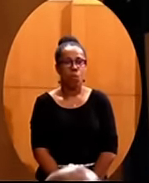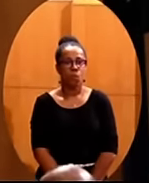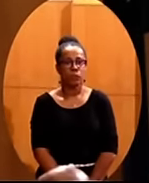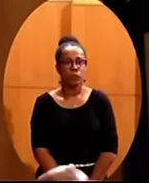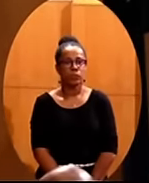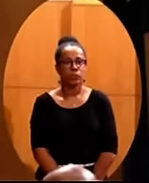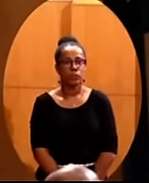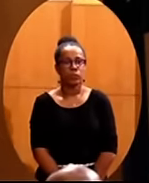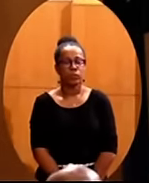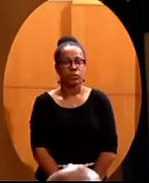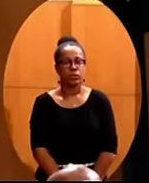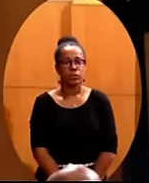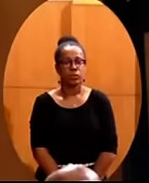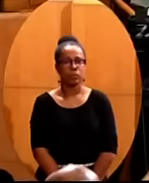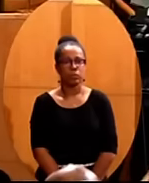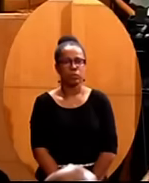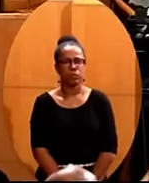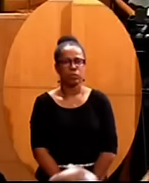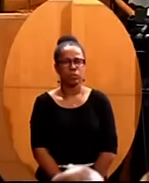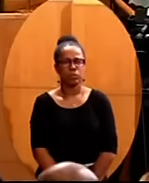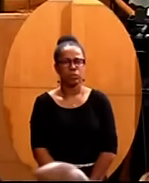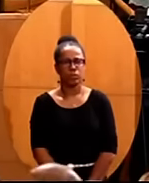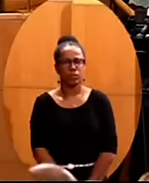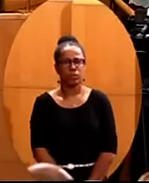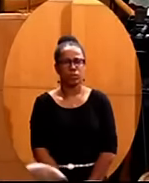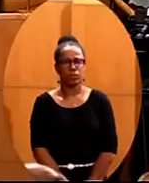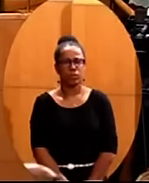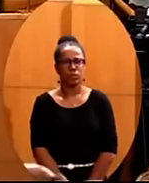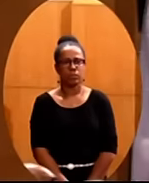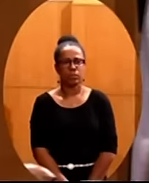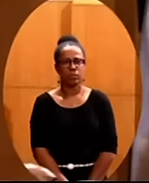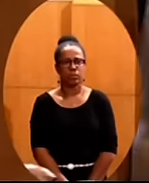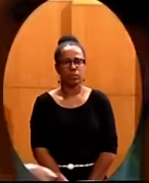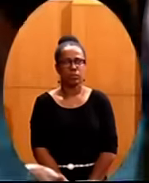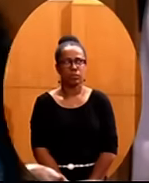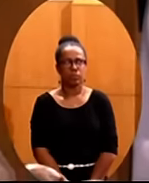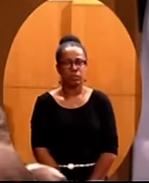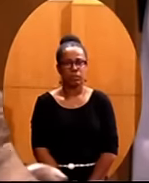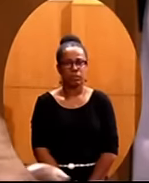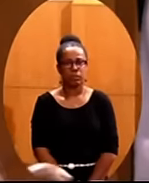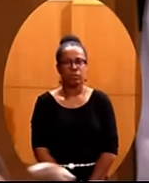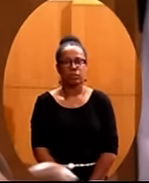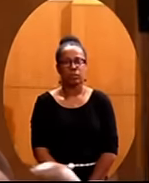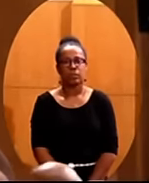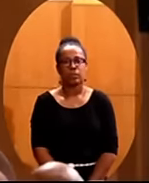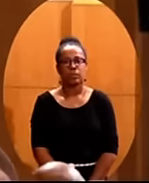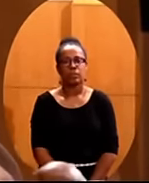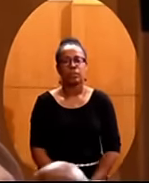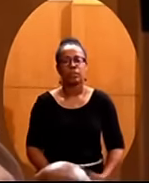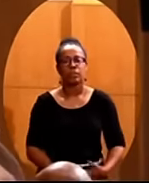rigolose préet de région de la Martinique monsieur le Président